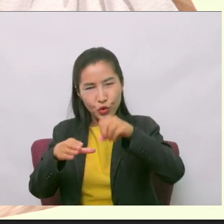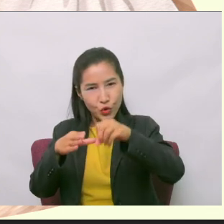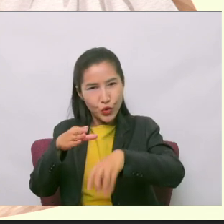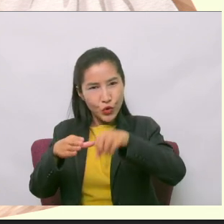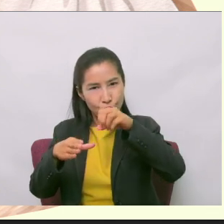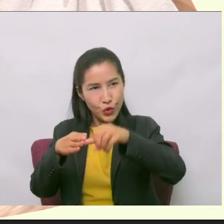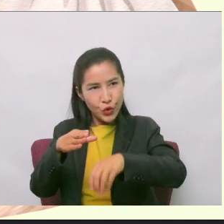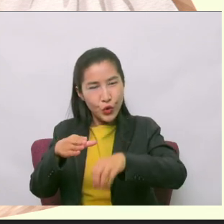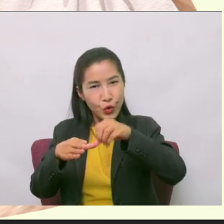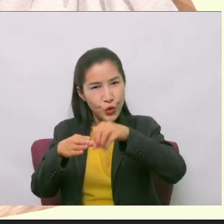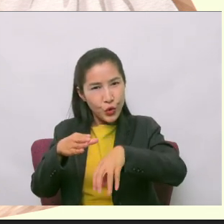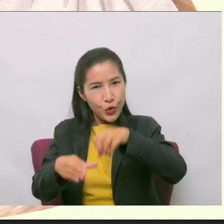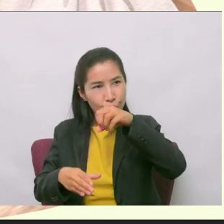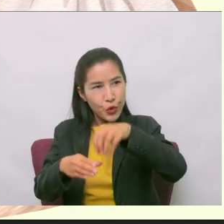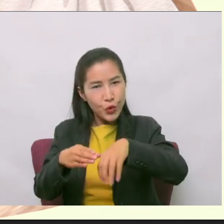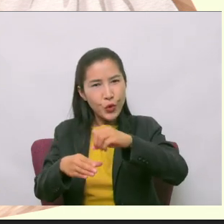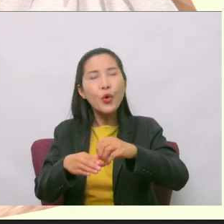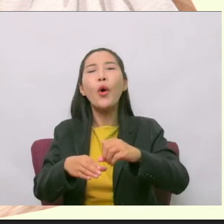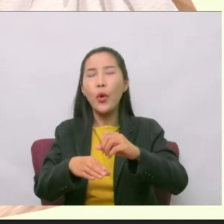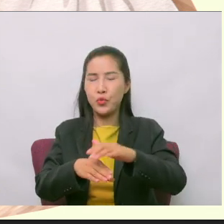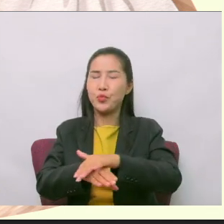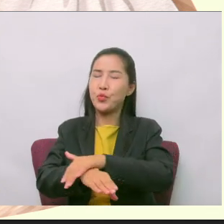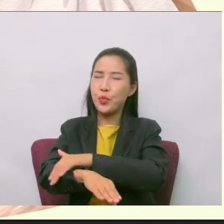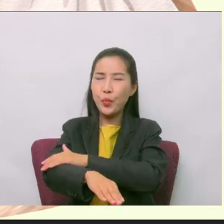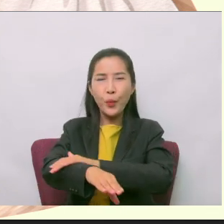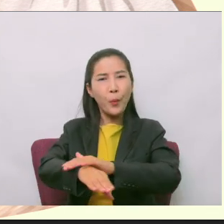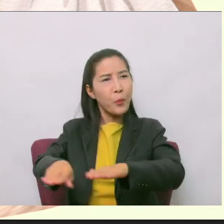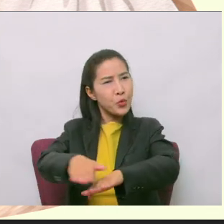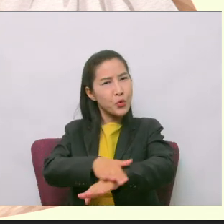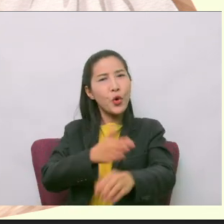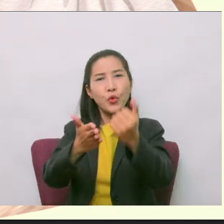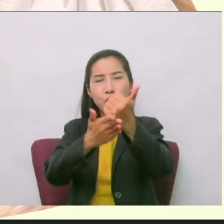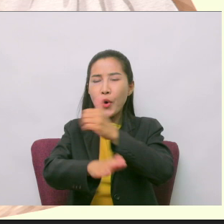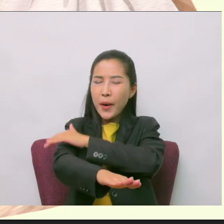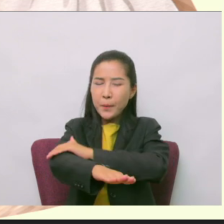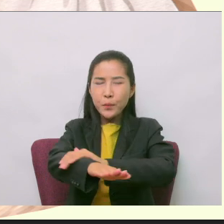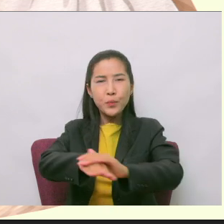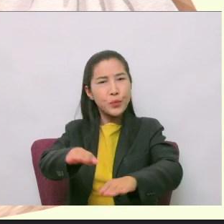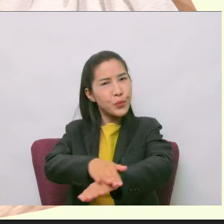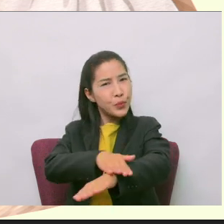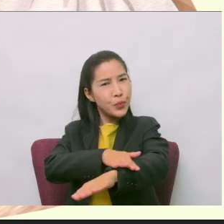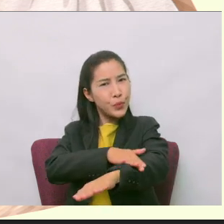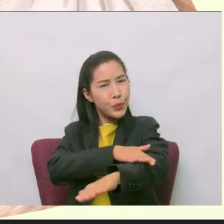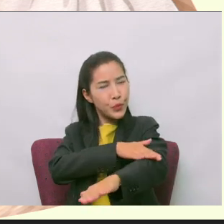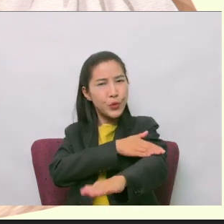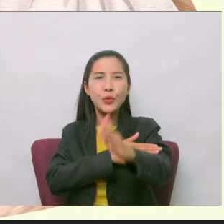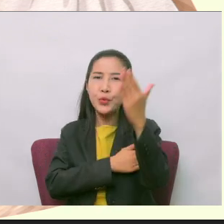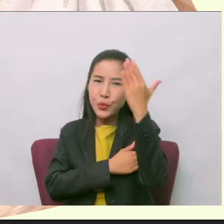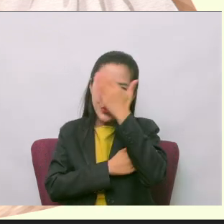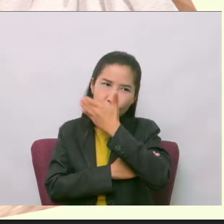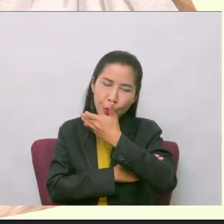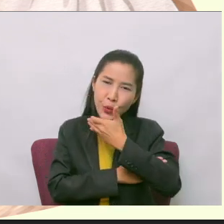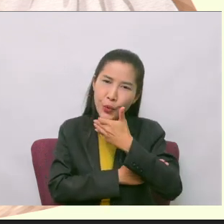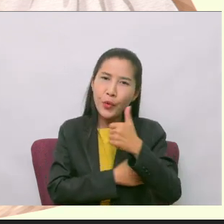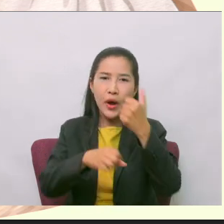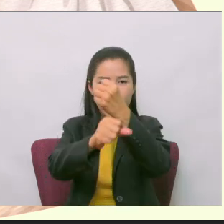ะคะทำให้ผิวของเราผิวพรรณโปร่งผ่องใสนะคะแล้วก็แก้ในเรื่องของอาการคันร่วมด้